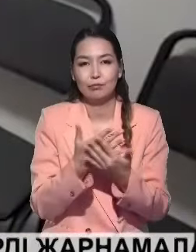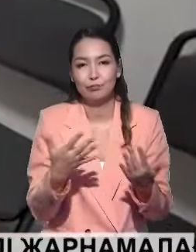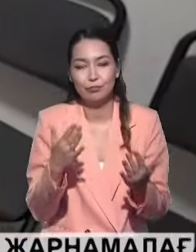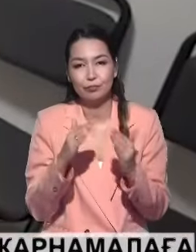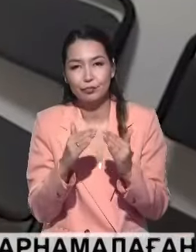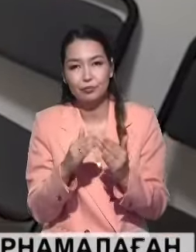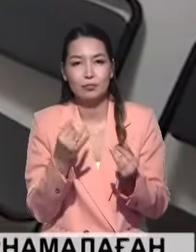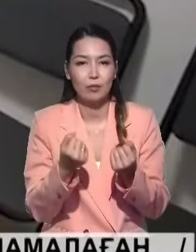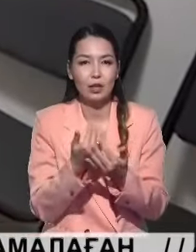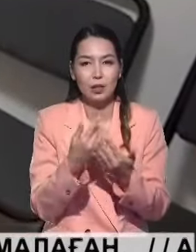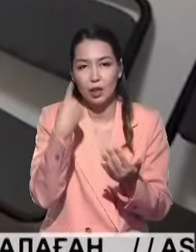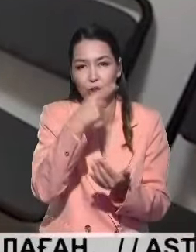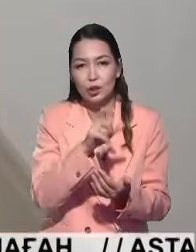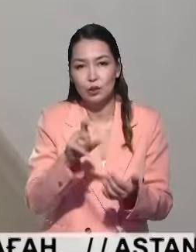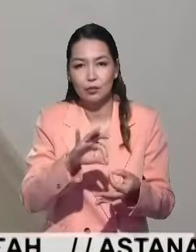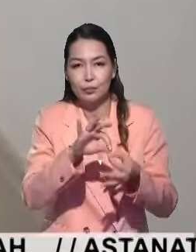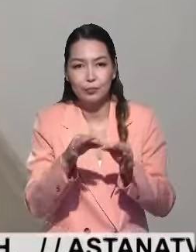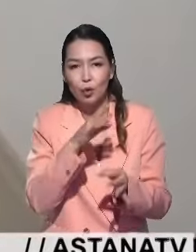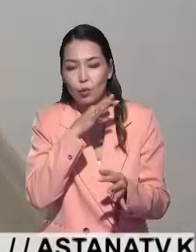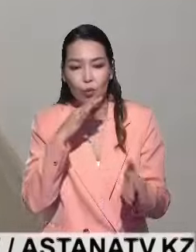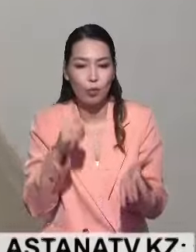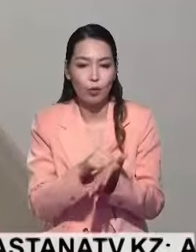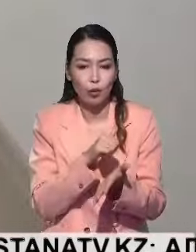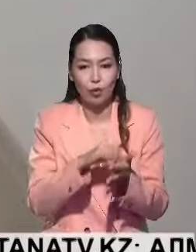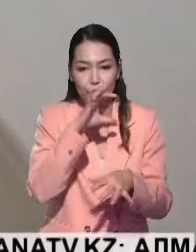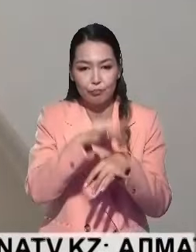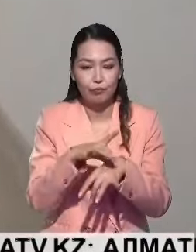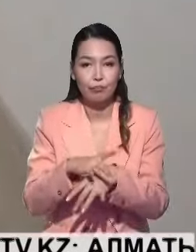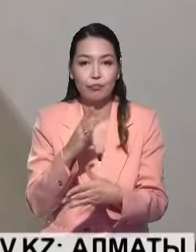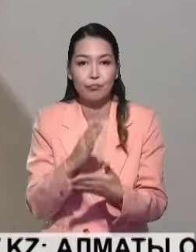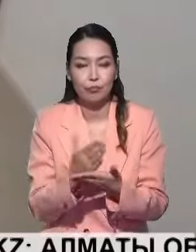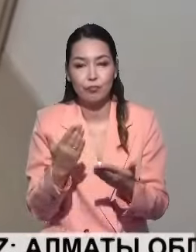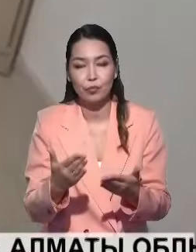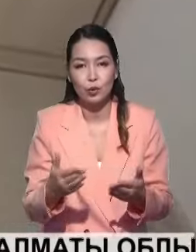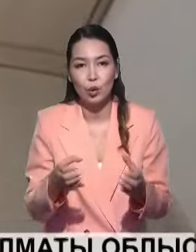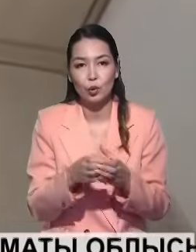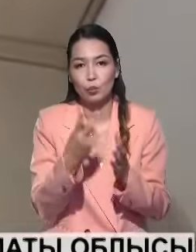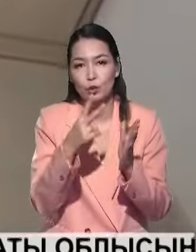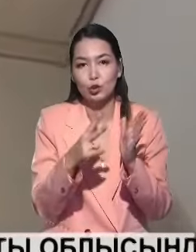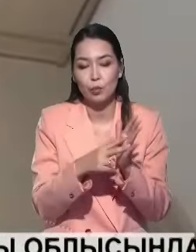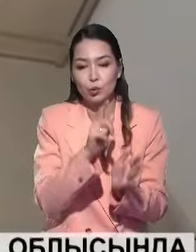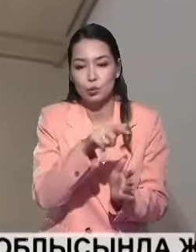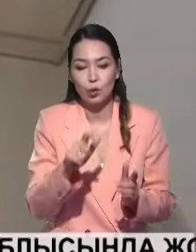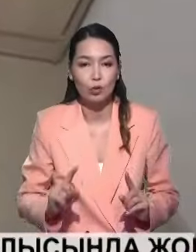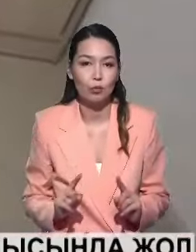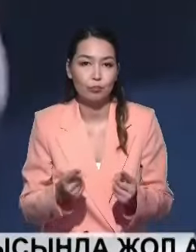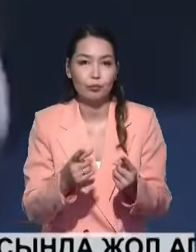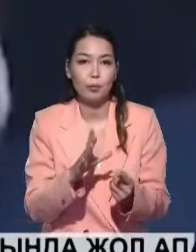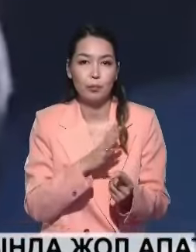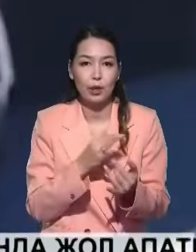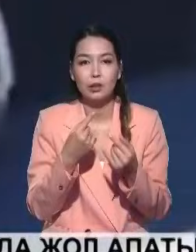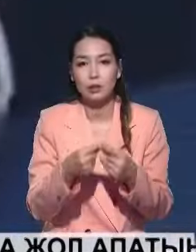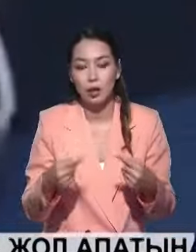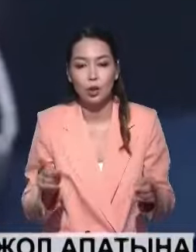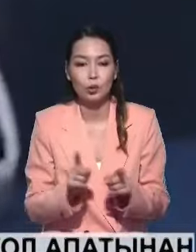тұлғалардың жеке деректеріне қатысты көптеген құжаттар тәркіленді. Қылмыстық топтың 28 мүшесі ұсталды. Олардың осындай басқа да